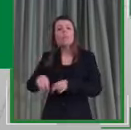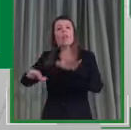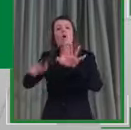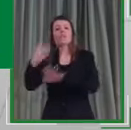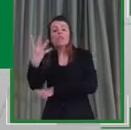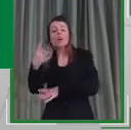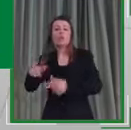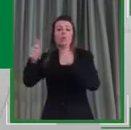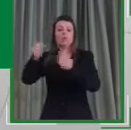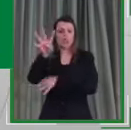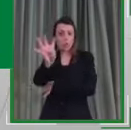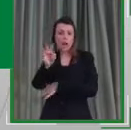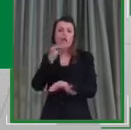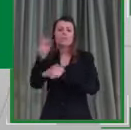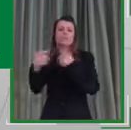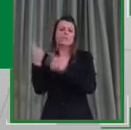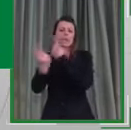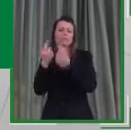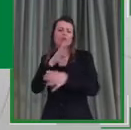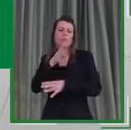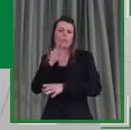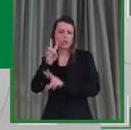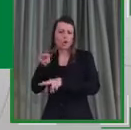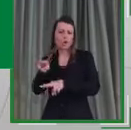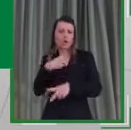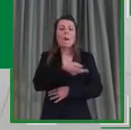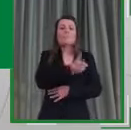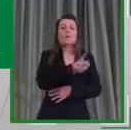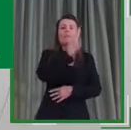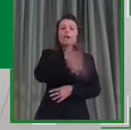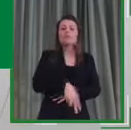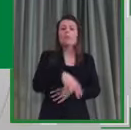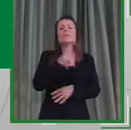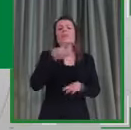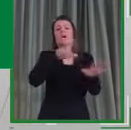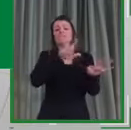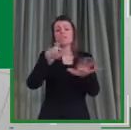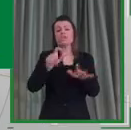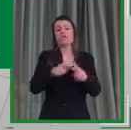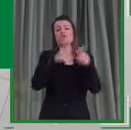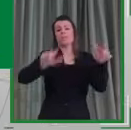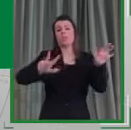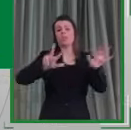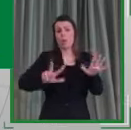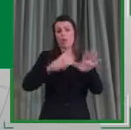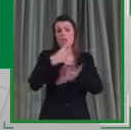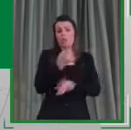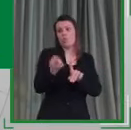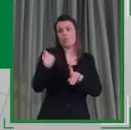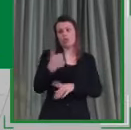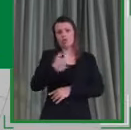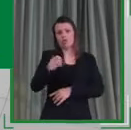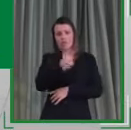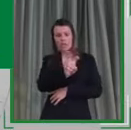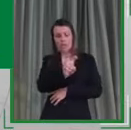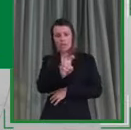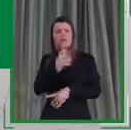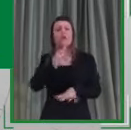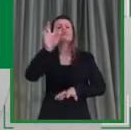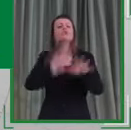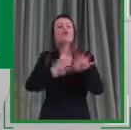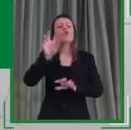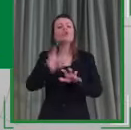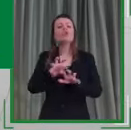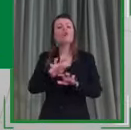molto sotto controllo pavia 2.700 più 81 ieri era p120 sondrio